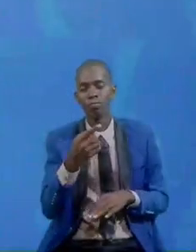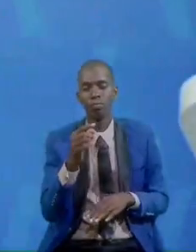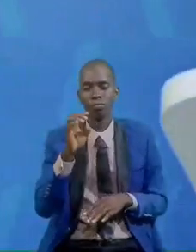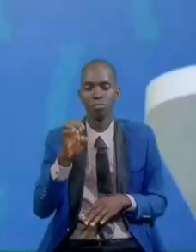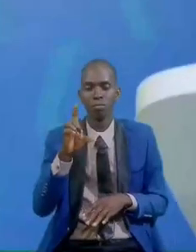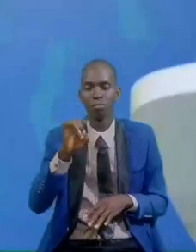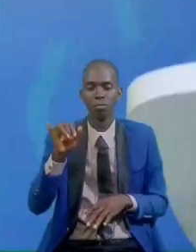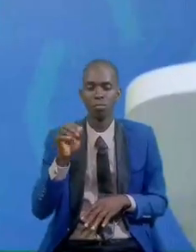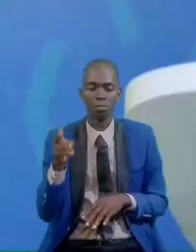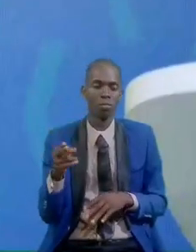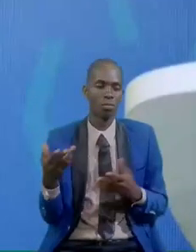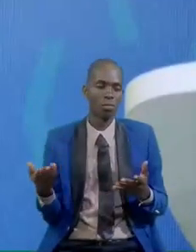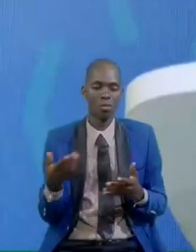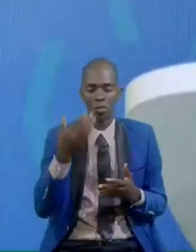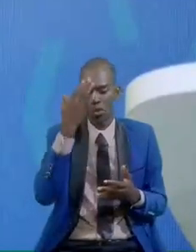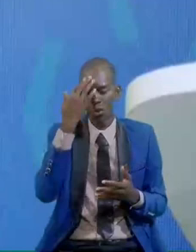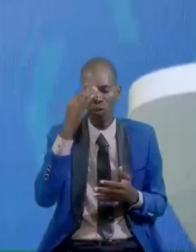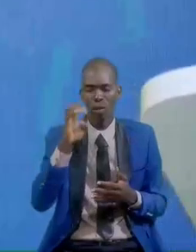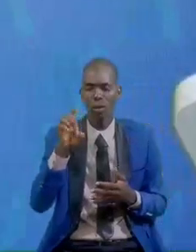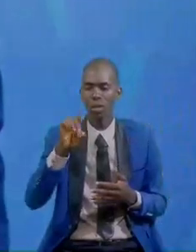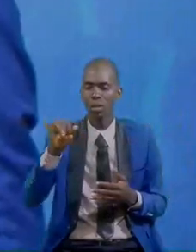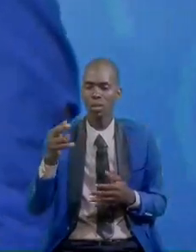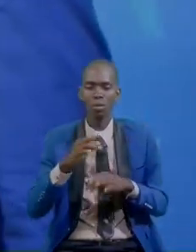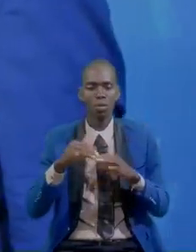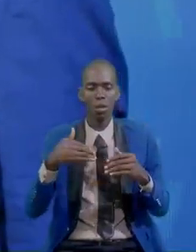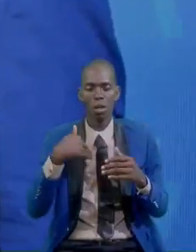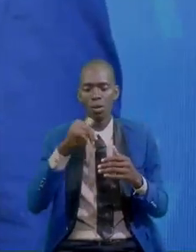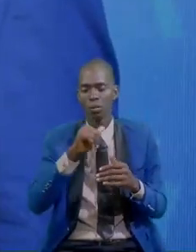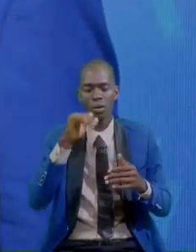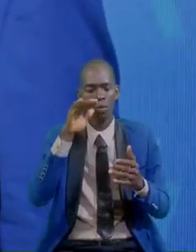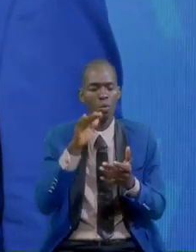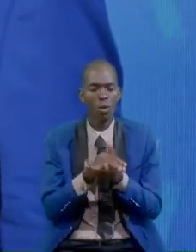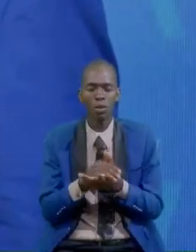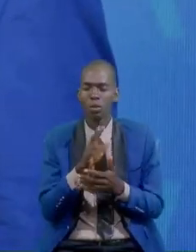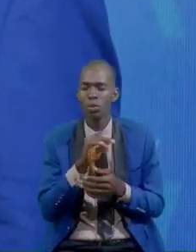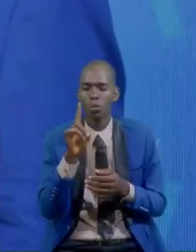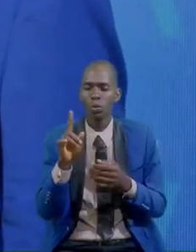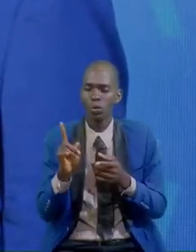n'avait pas une femme. Il était solitaire. Personne pour lui dire,